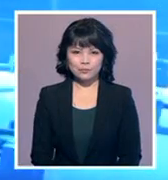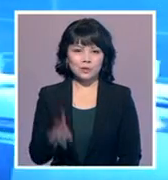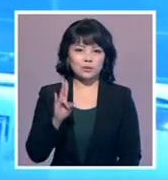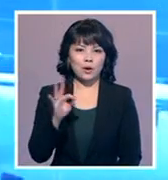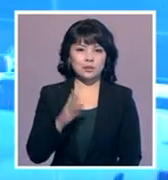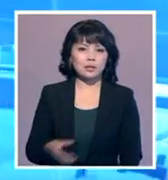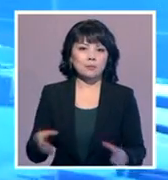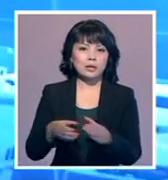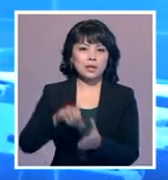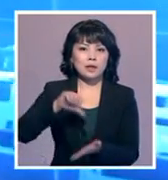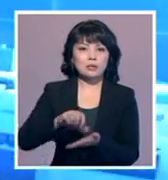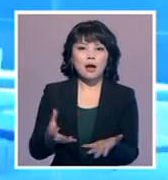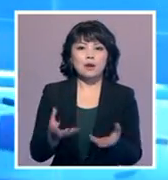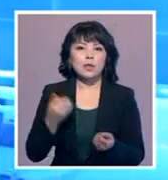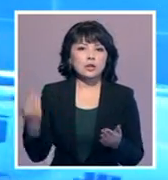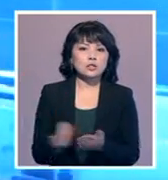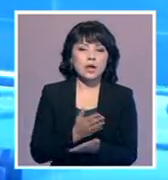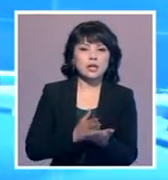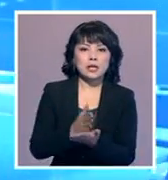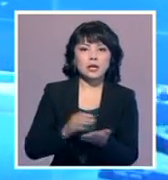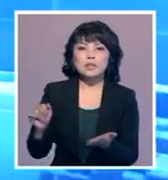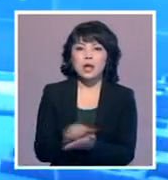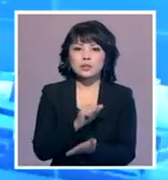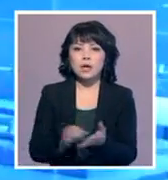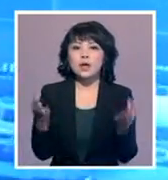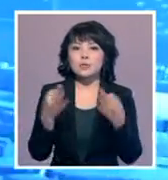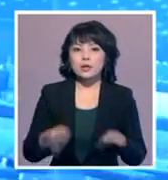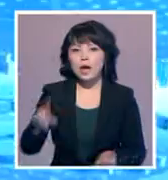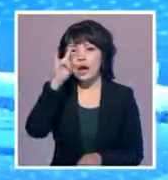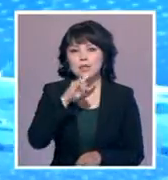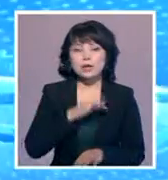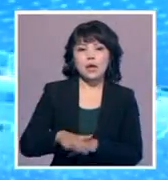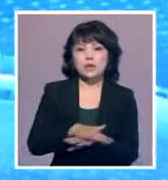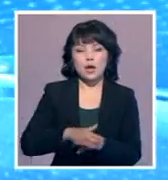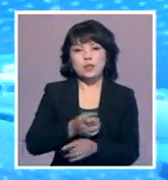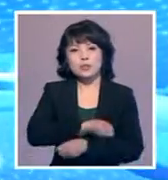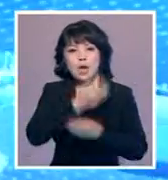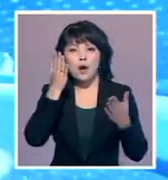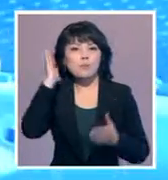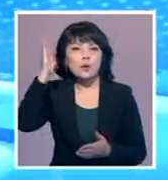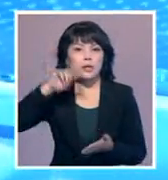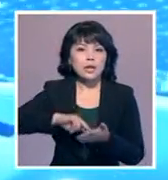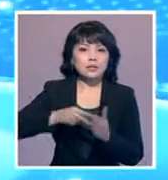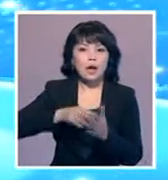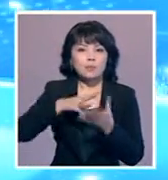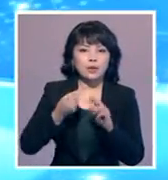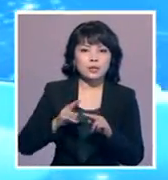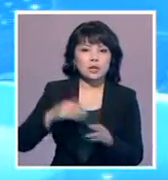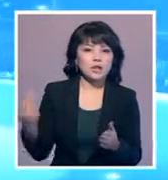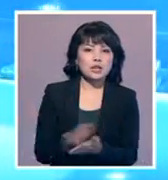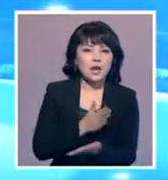Нұр Отан партиясының қабылдаған жаңа саяси доктринасы тәуелсіз Қазақстанның нұрлы болашағы мен ел тұрақтылығын сақтауға негіз болатын саяси